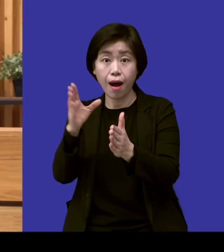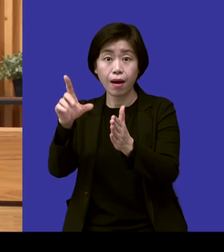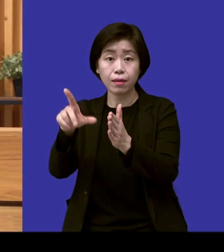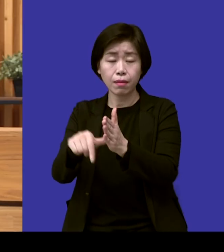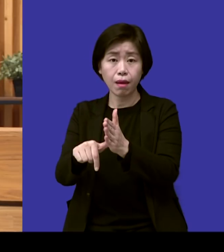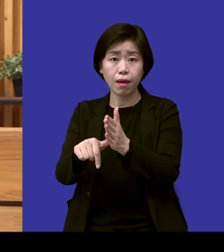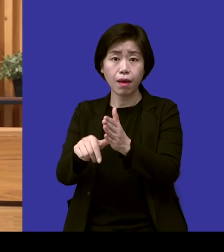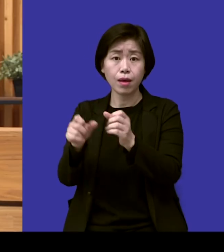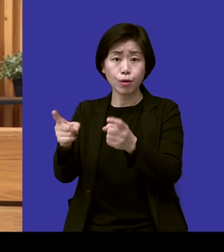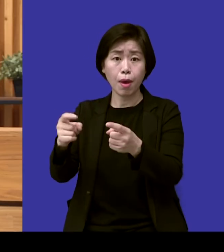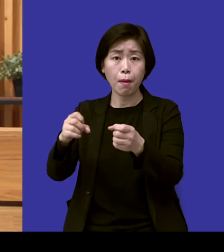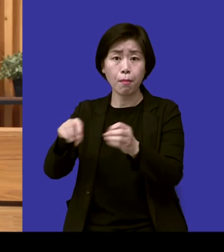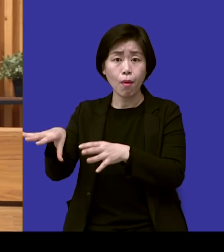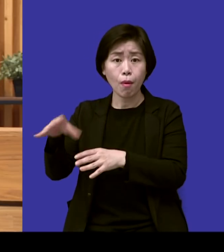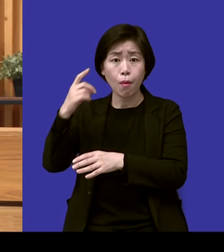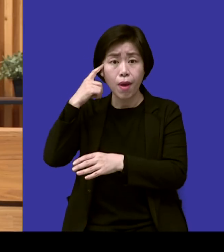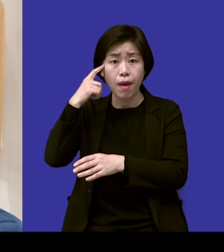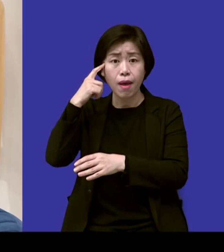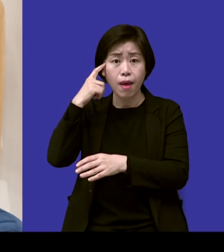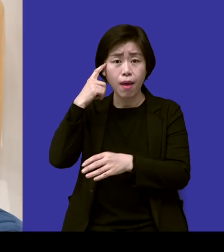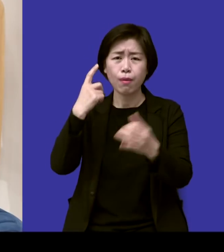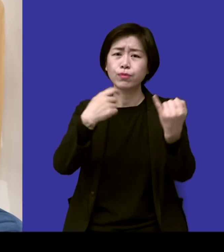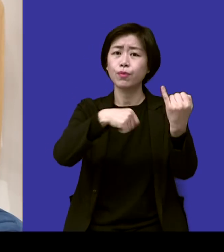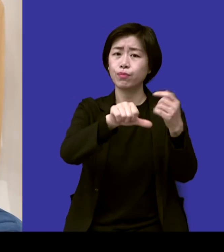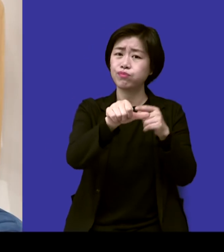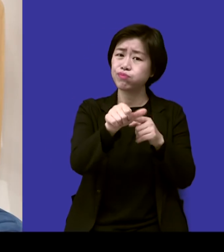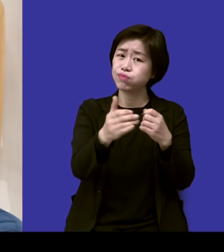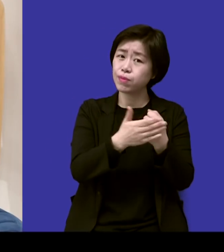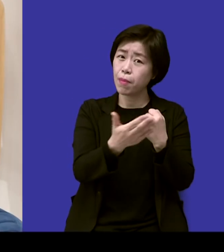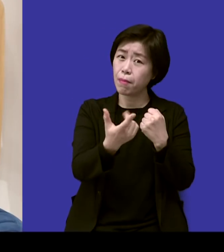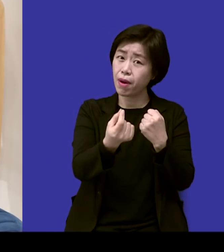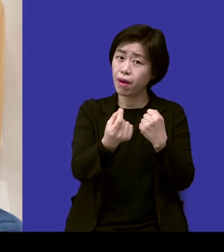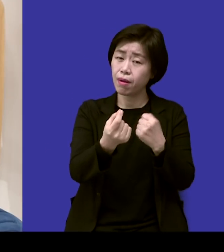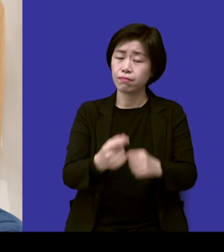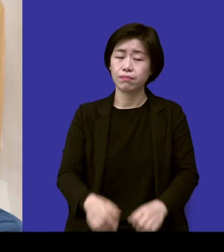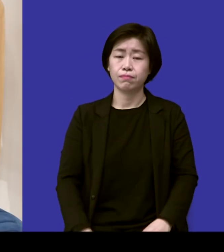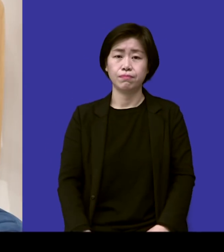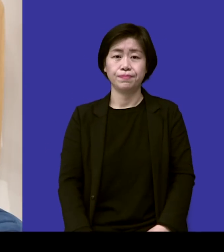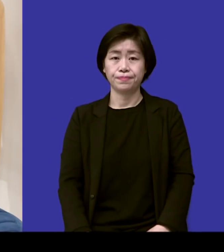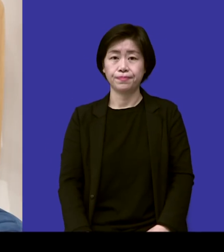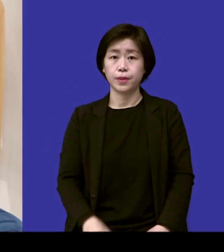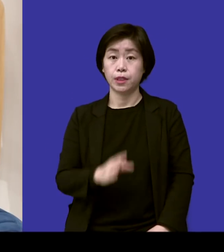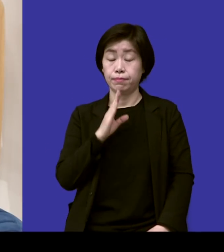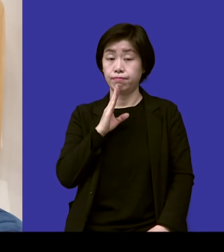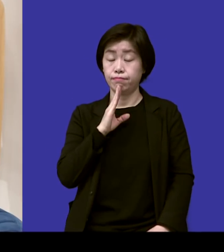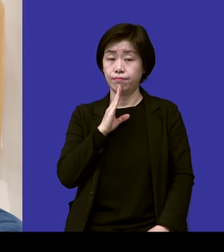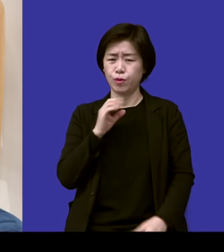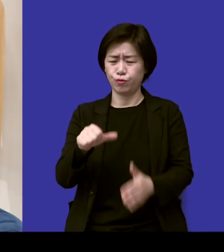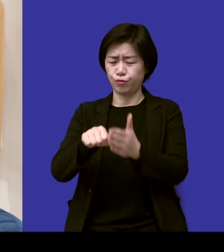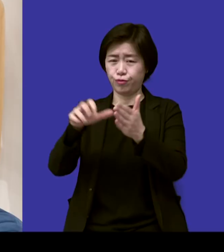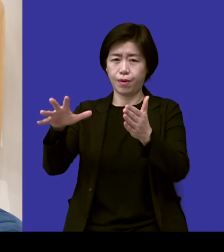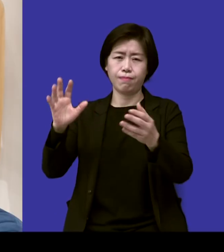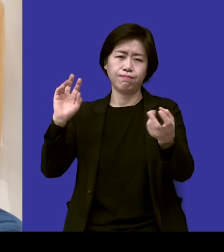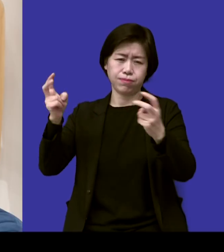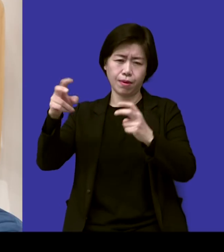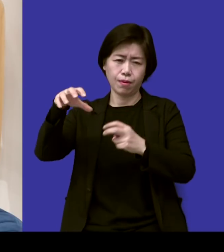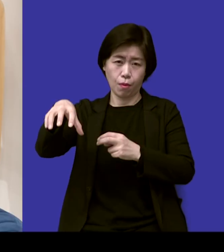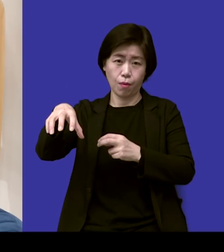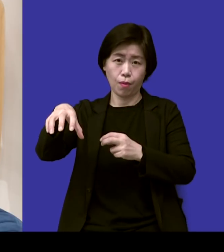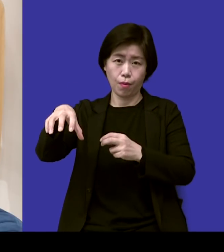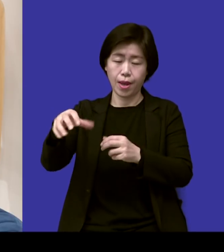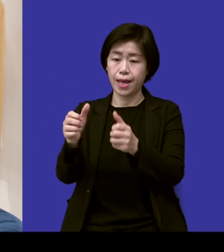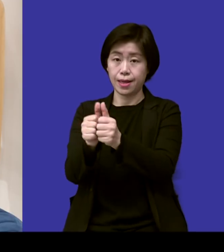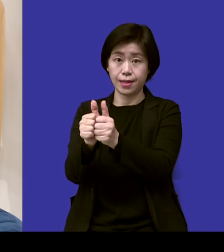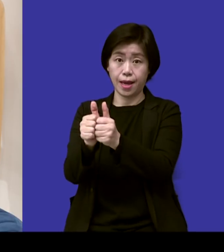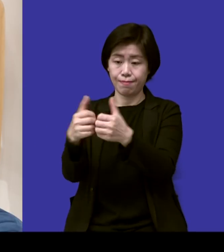들었어요. 아, 그래요? 네. 왜요? 그때 당시에 좀 큰 기획사에서 예. 좋은 그룹을 이제 하겠다. 예. 딱 만들고 있었었는데